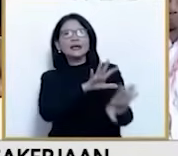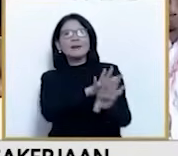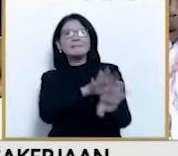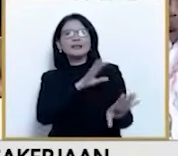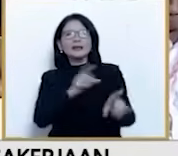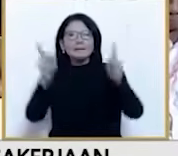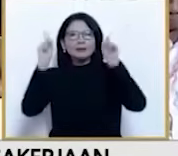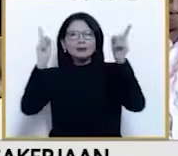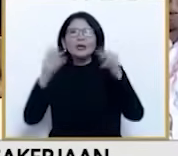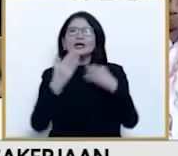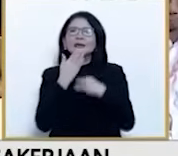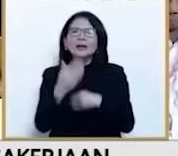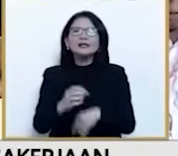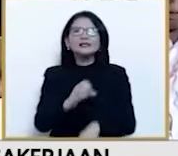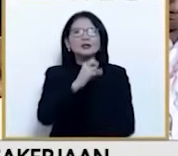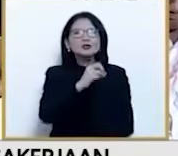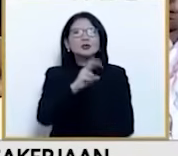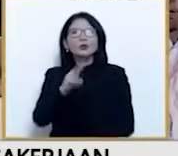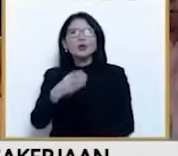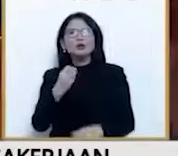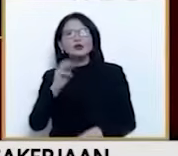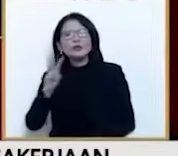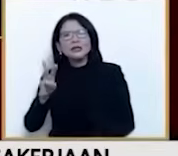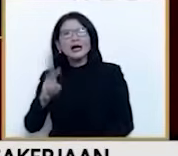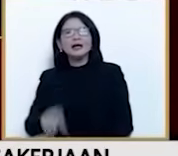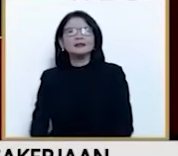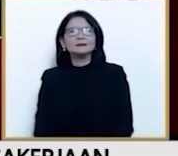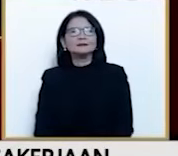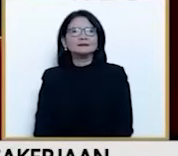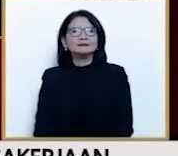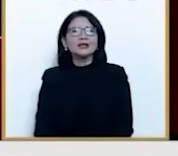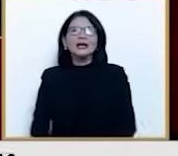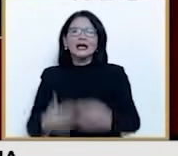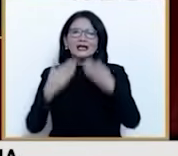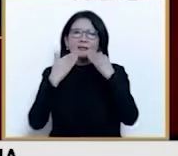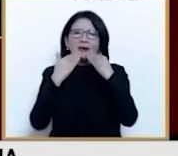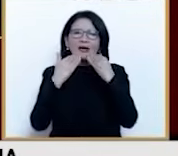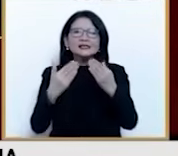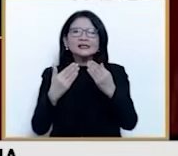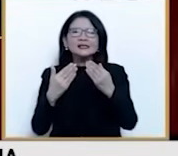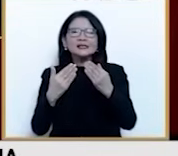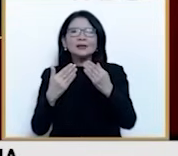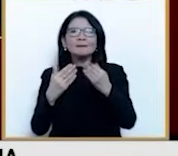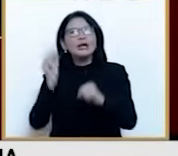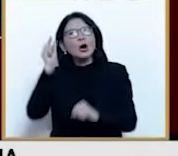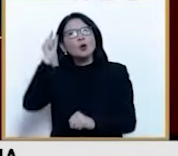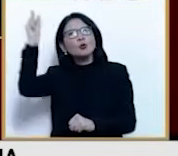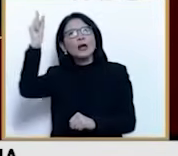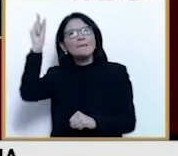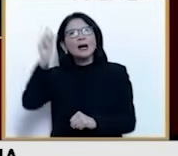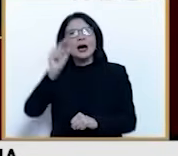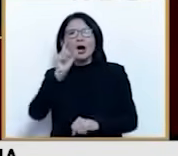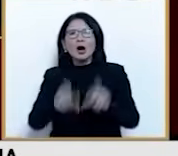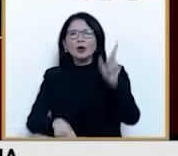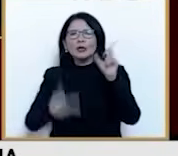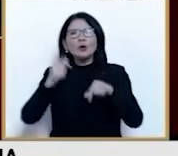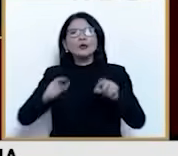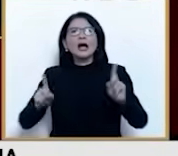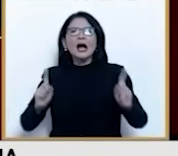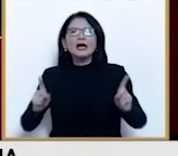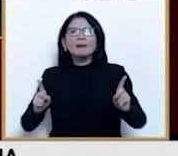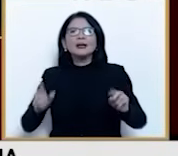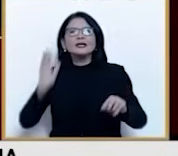kasih 0203 yang sudah membersamai kami, dan juga terima kasih kepada para ulama, tokoh agama yang tentunya